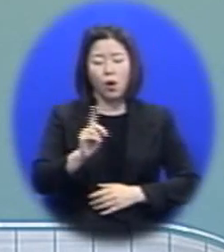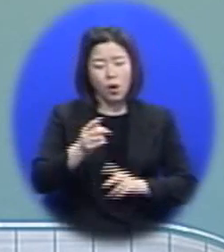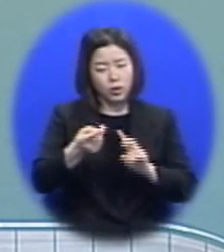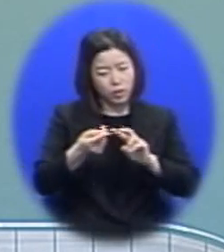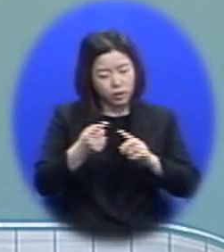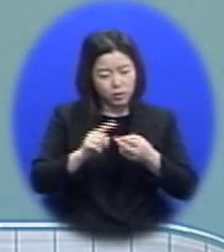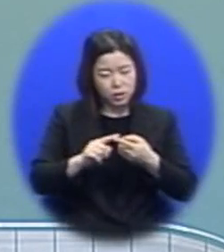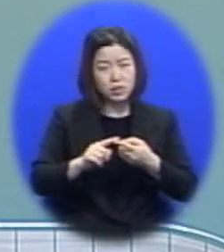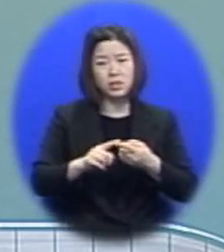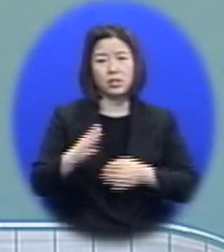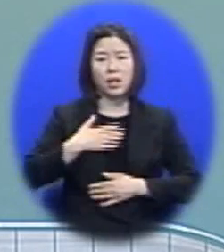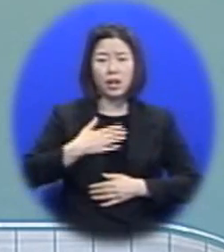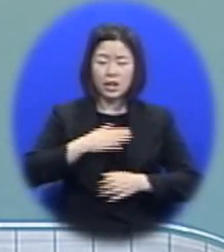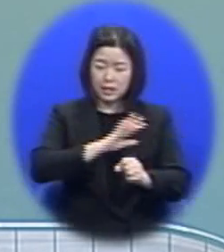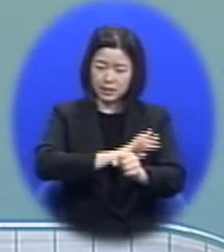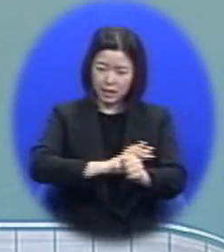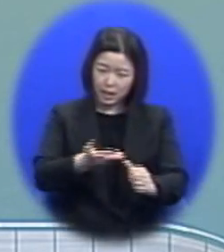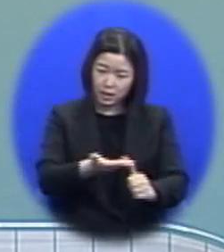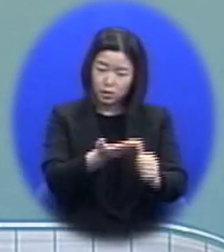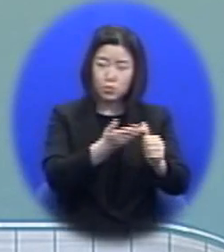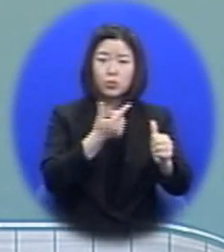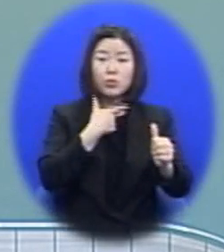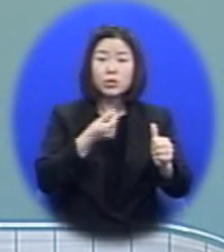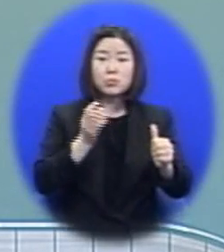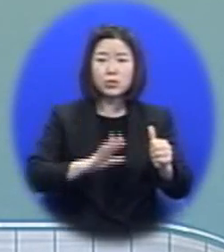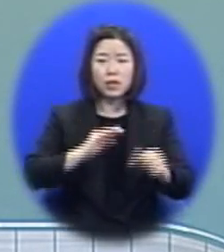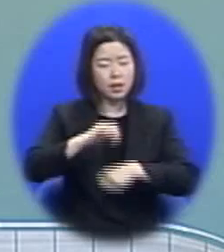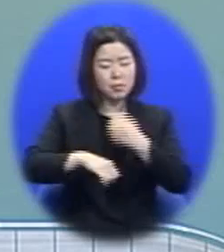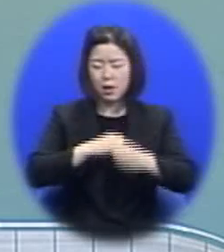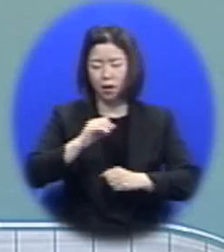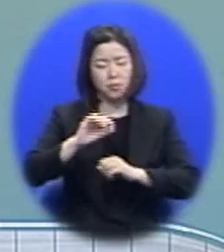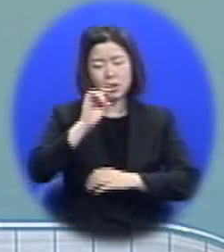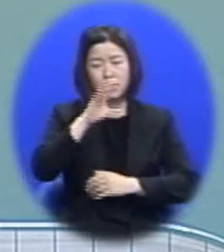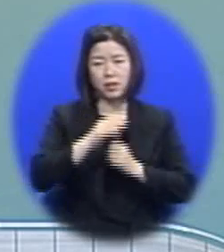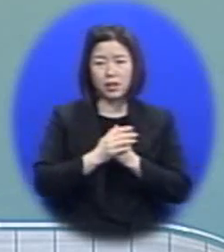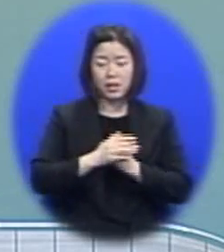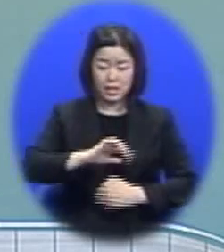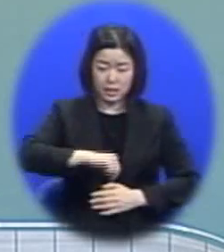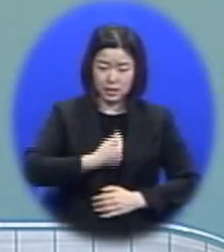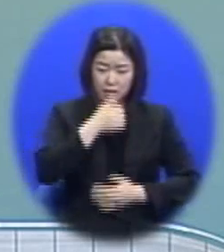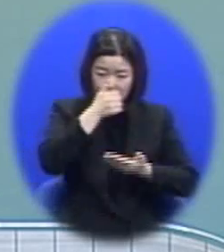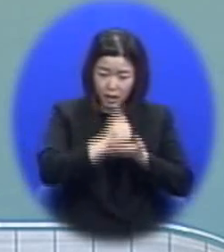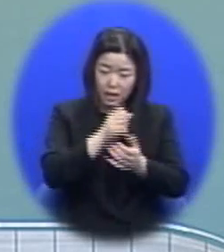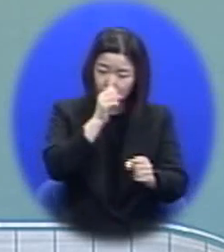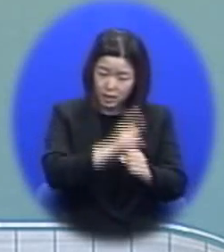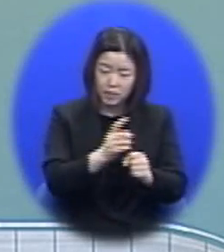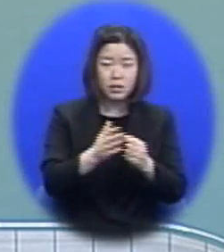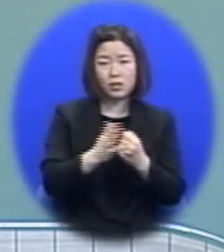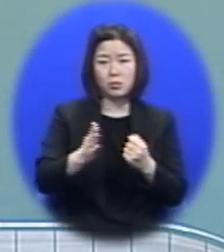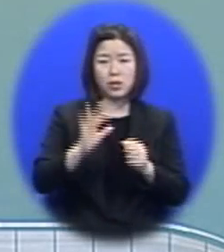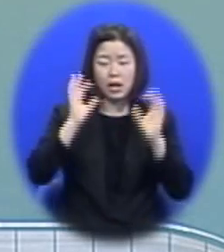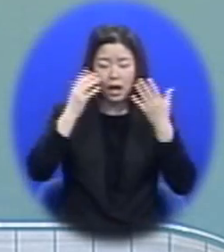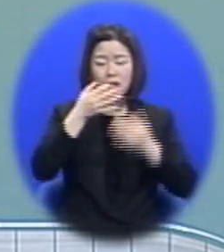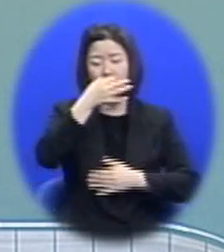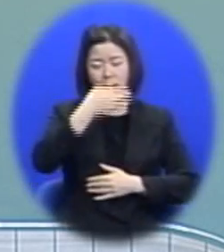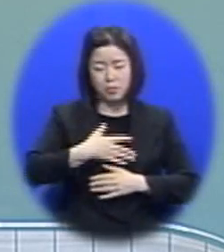싶은데 이게 마음대로 안 됩니다 제 자신의 죄성 때문에 자꾸 아이가 힘들어합니다